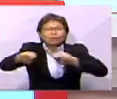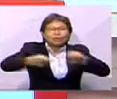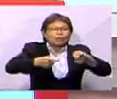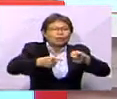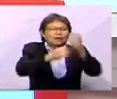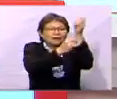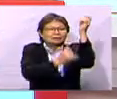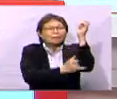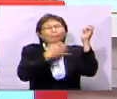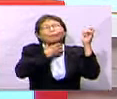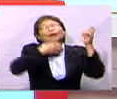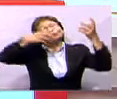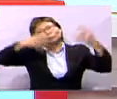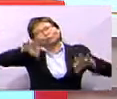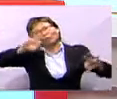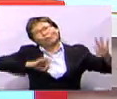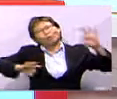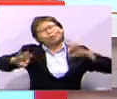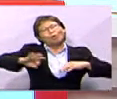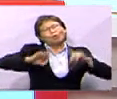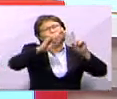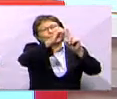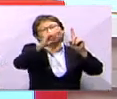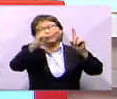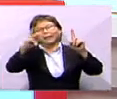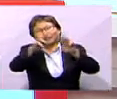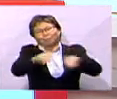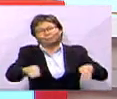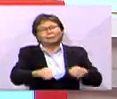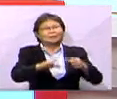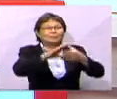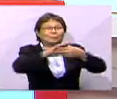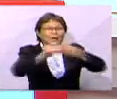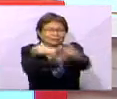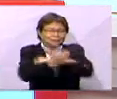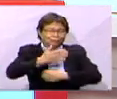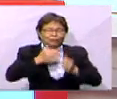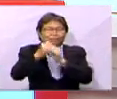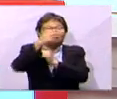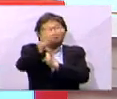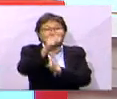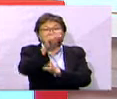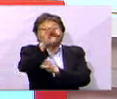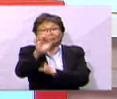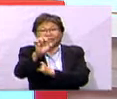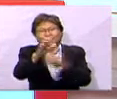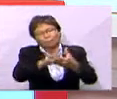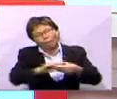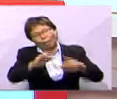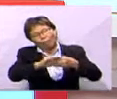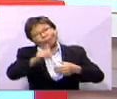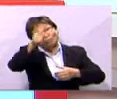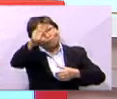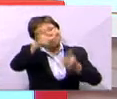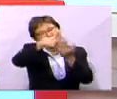Perak sudah dimanfaatkan lebih 100,000 pelajar. Segmen Negaraku bersama-sama Muhammad Syafiq Ahir menyingkap